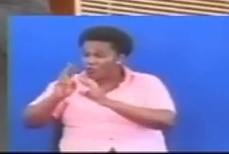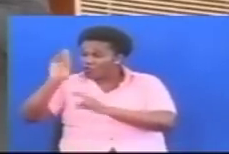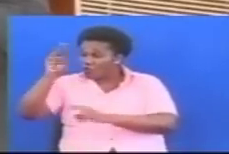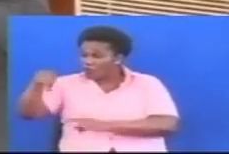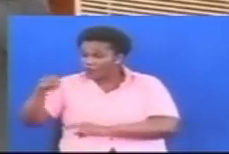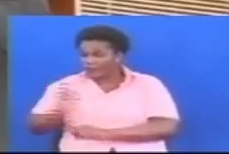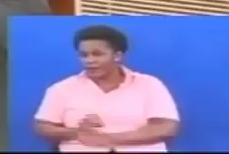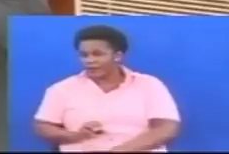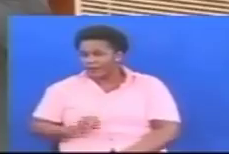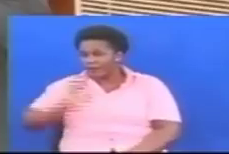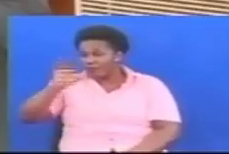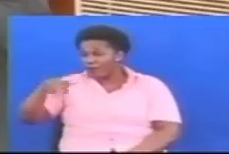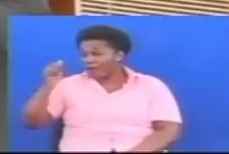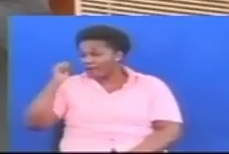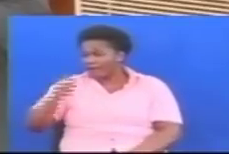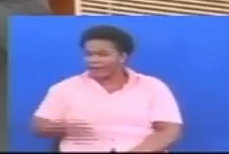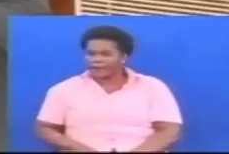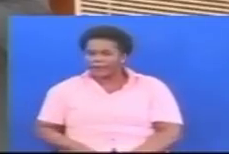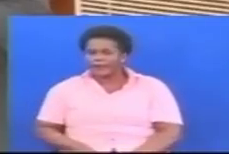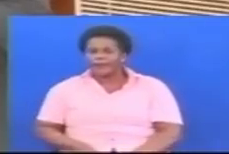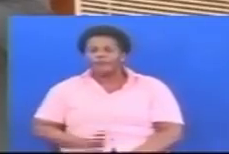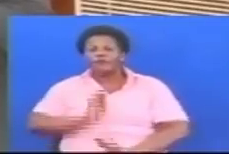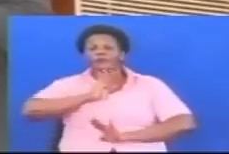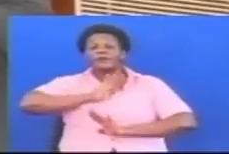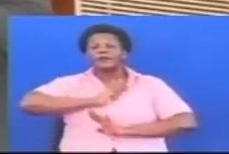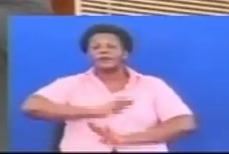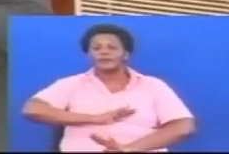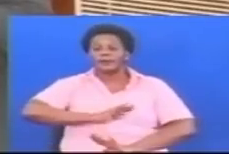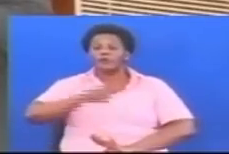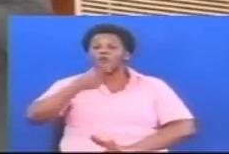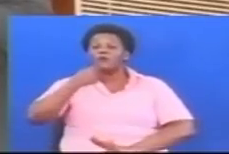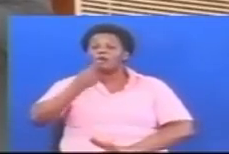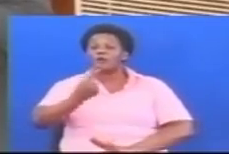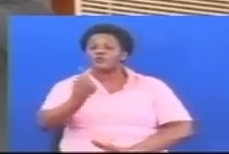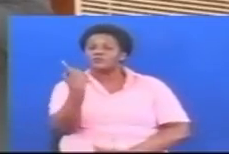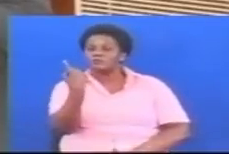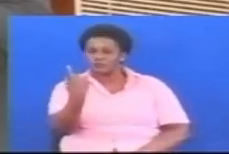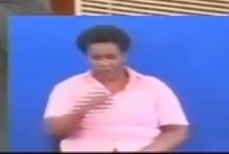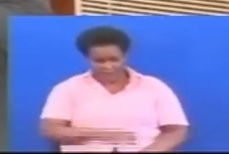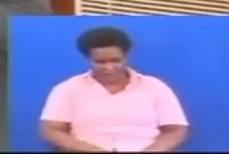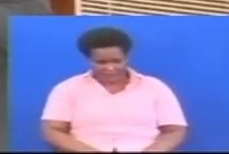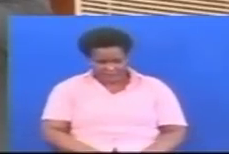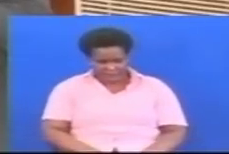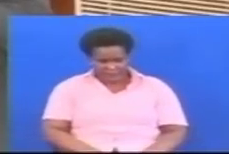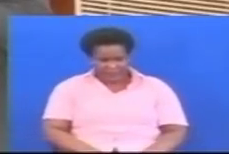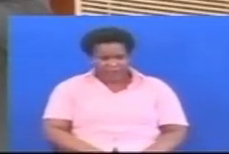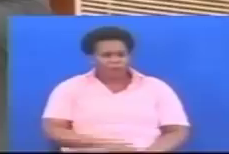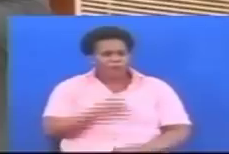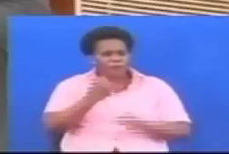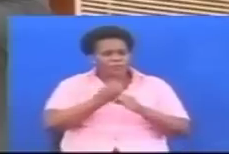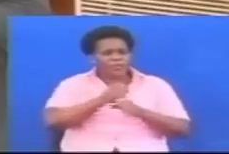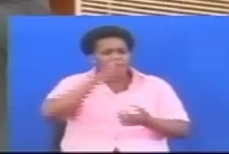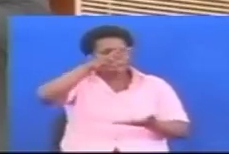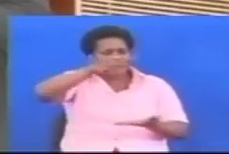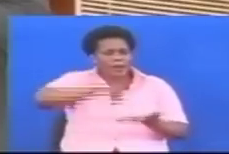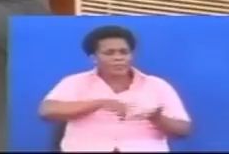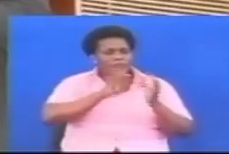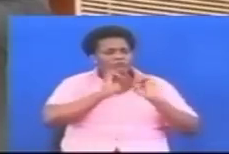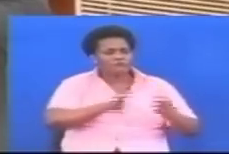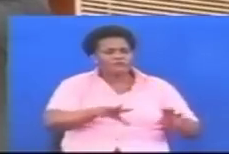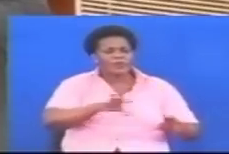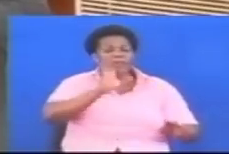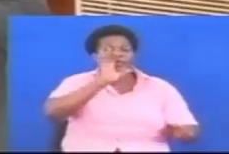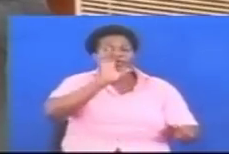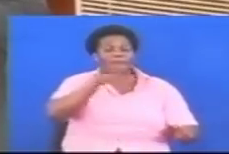2016 limeridhia kwa kauli moja kwa miaka 10 ya utekelezaji wa azimio jipya la maji kwa maendeleo endelevu.